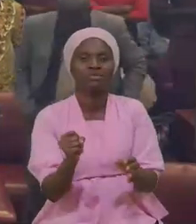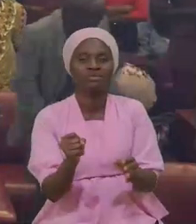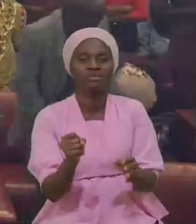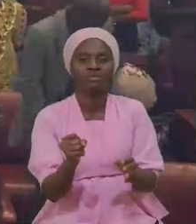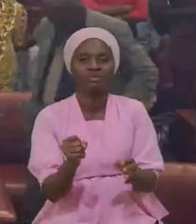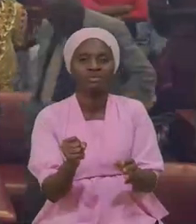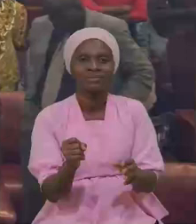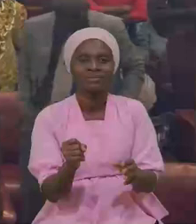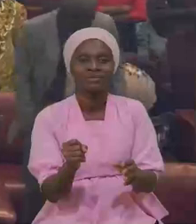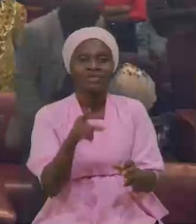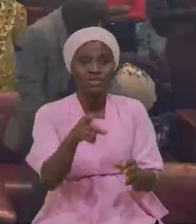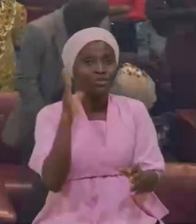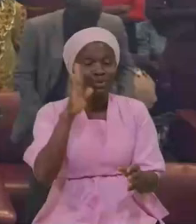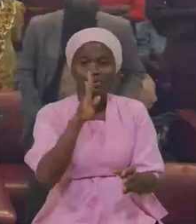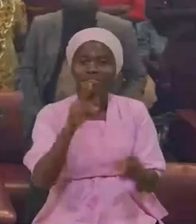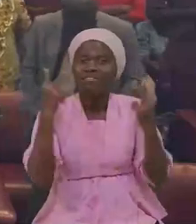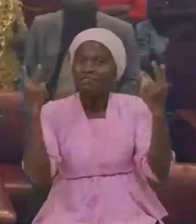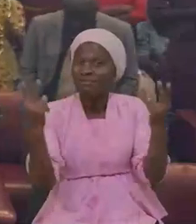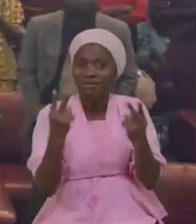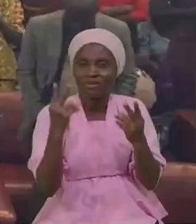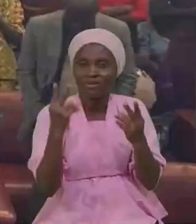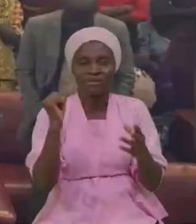Et tu seras victorieux.